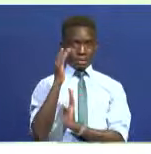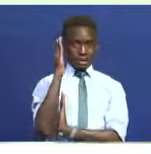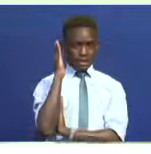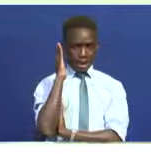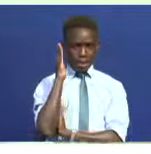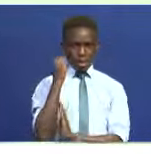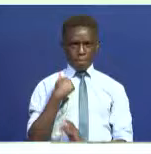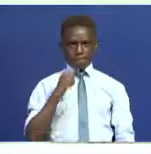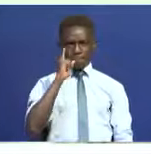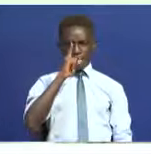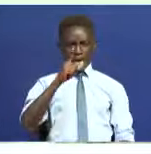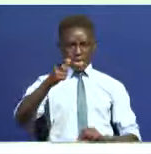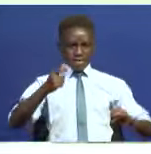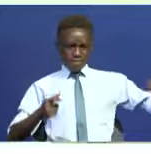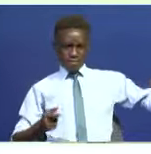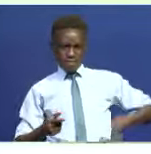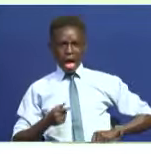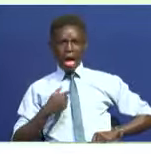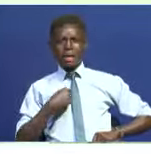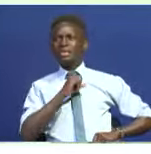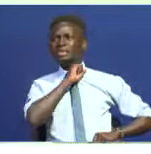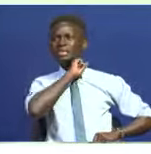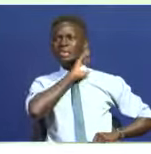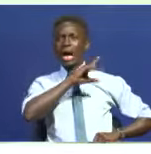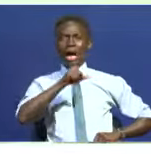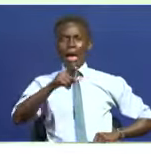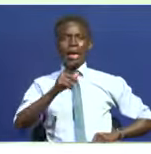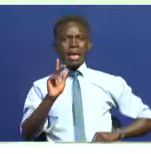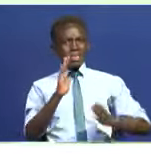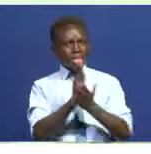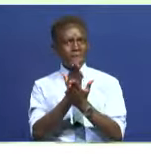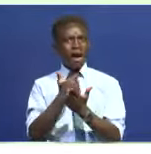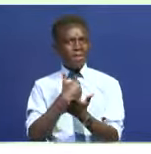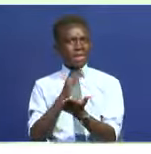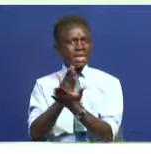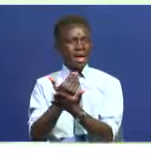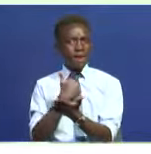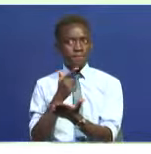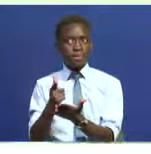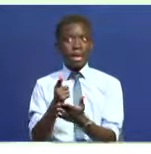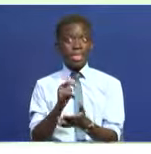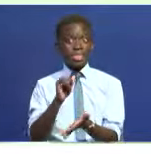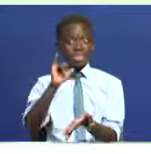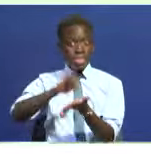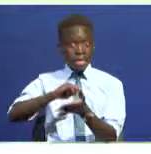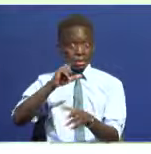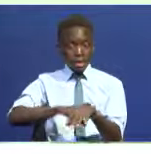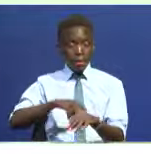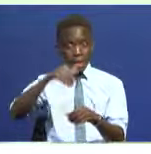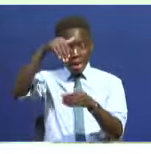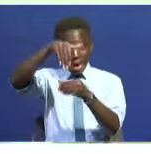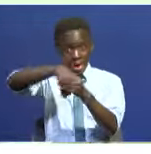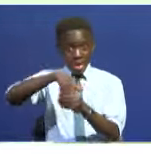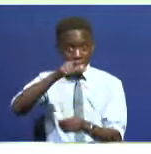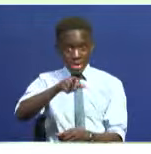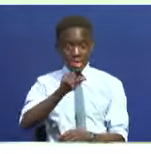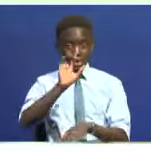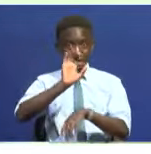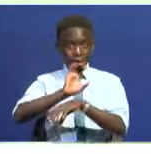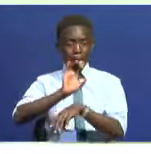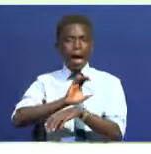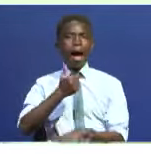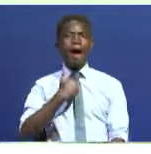sasa nikaanza kushout akona kisu, akona kisu. Dakika hiyo ndani ya kanisa kulikuwa na police officers